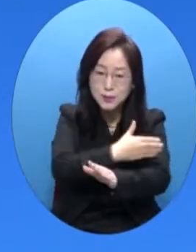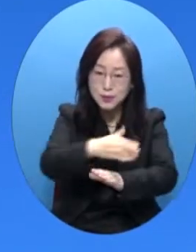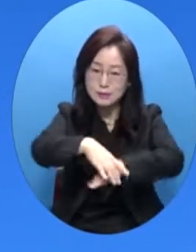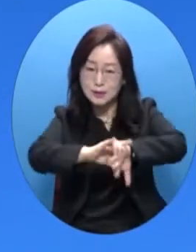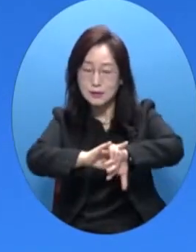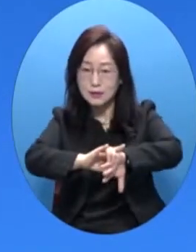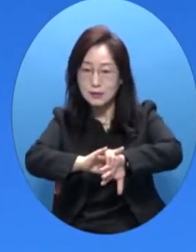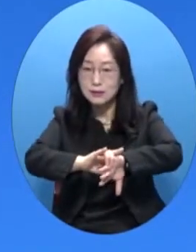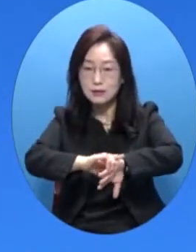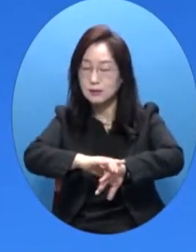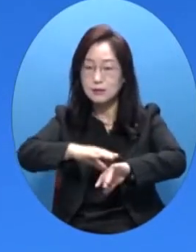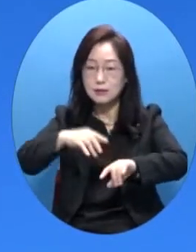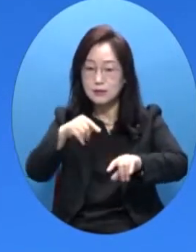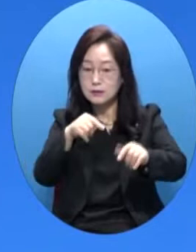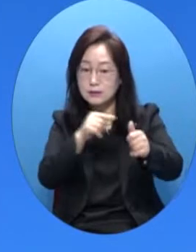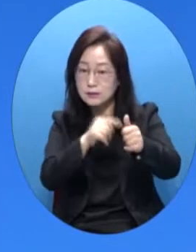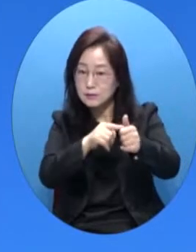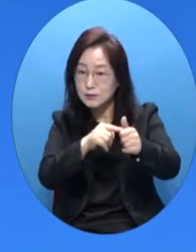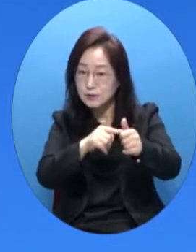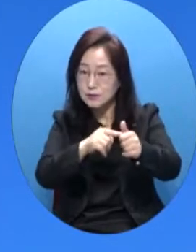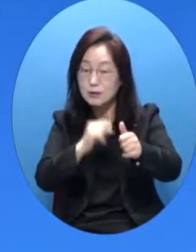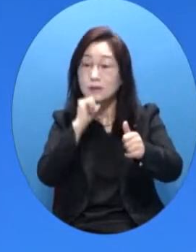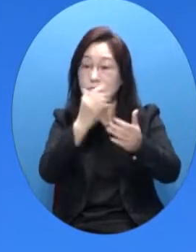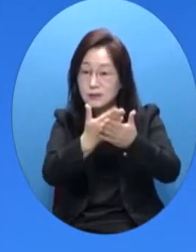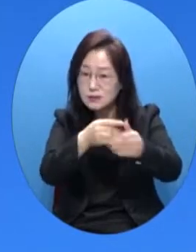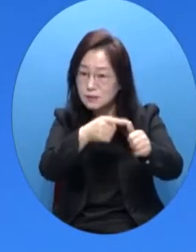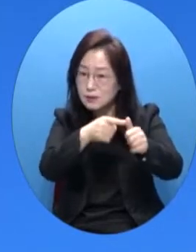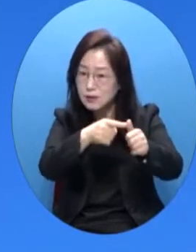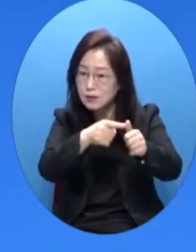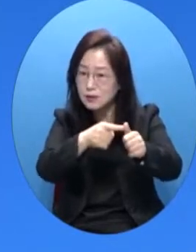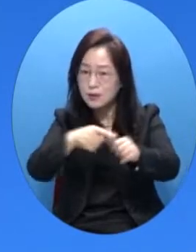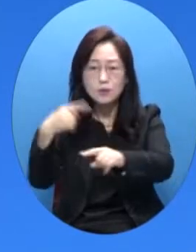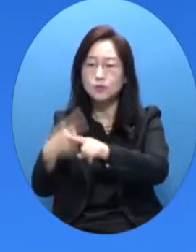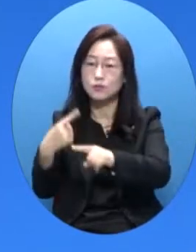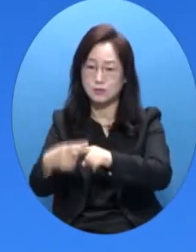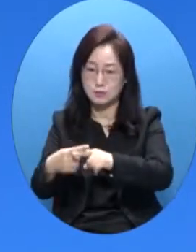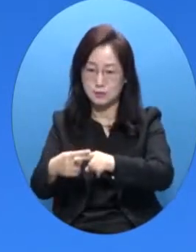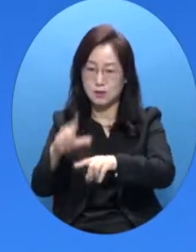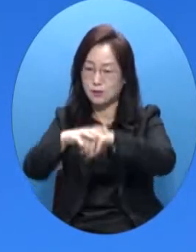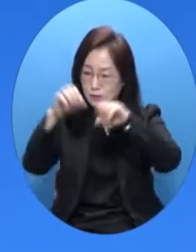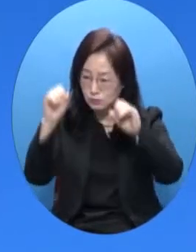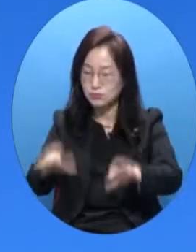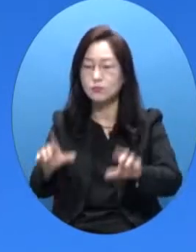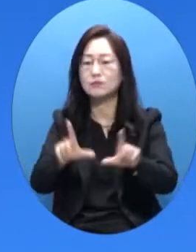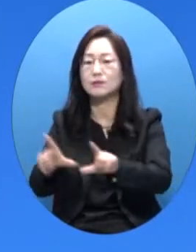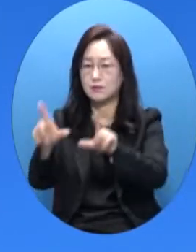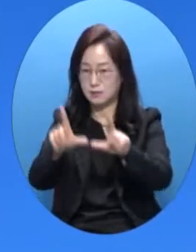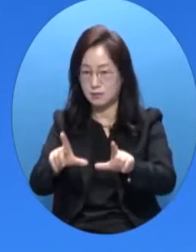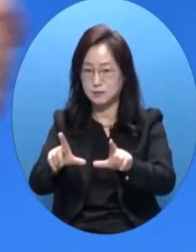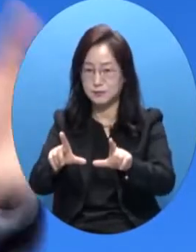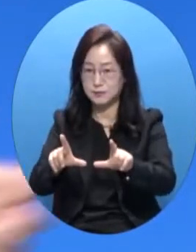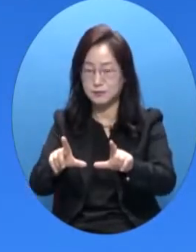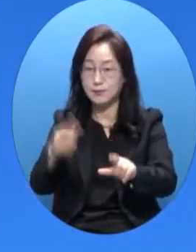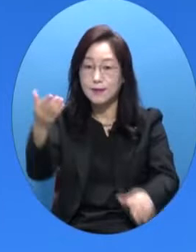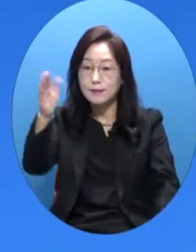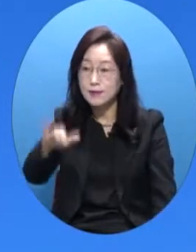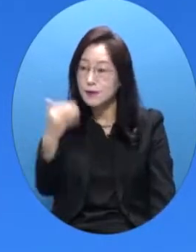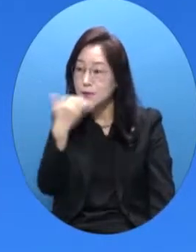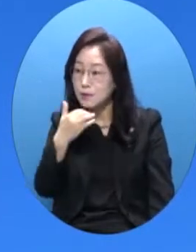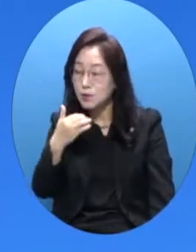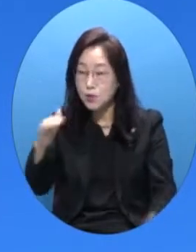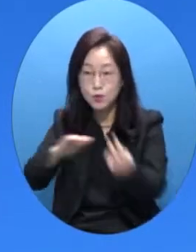이 거지같이 겉은 인생을 살아갈 수밖에 없게 되는 것입니다. 그런데 베드로와 요한이